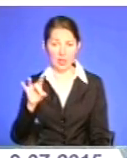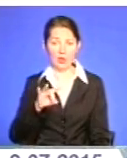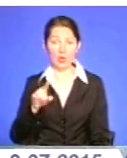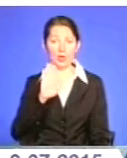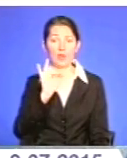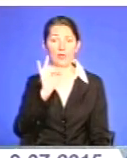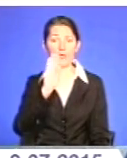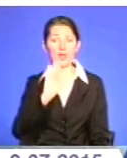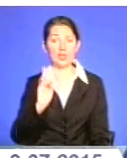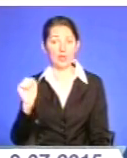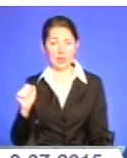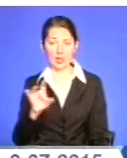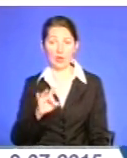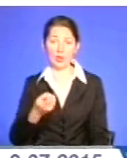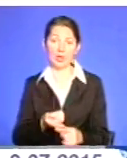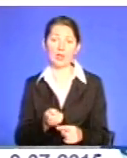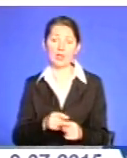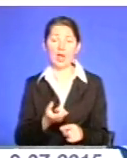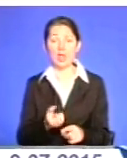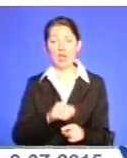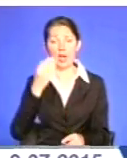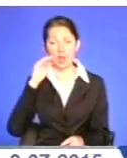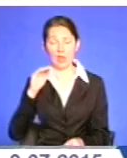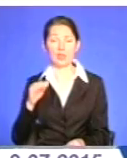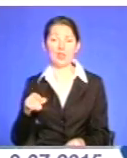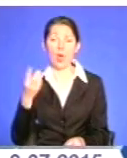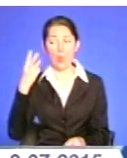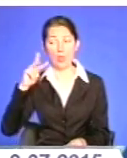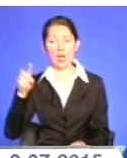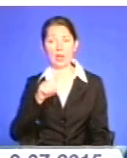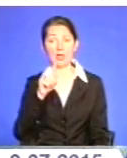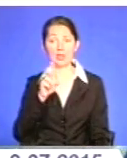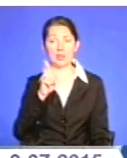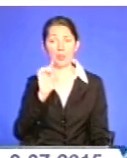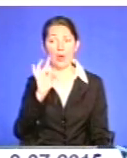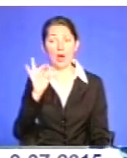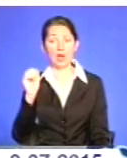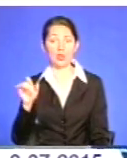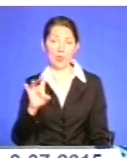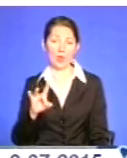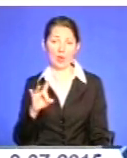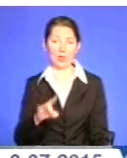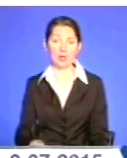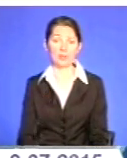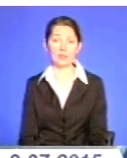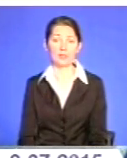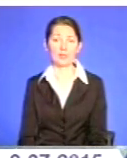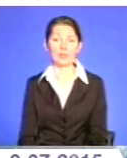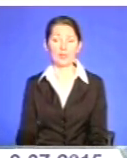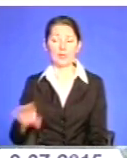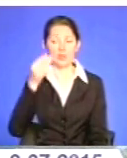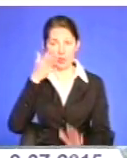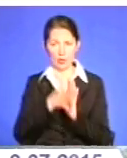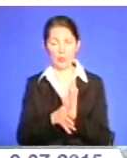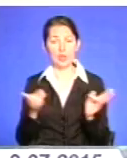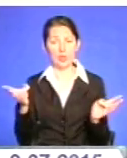на мою думку, в Збаразькому районі, в адміністративних центрах. Чи готові, як налаштовані, чи всі розуміють необхідність? Всі розуміють